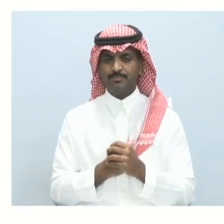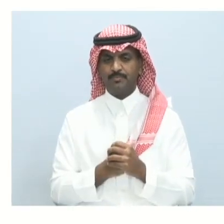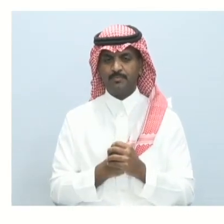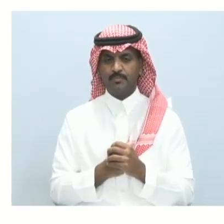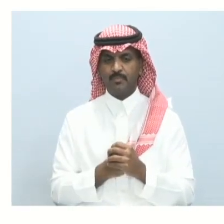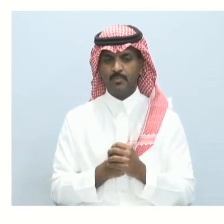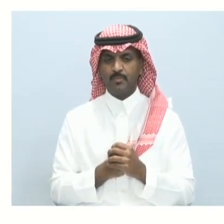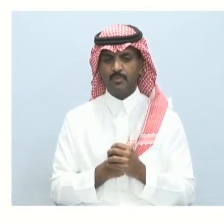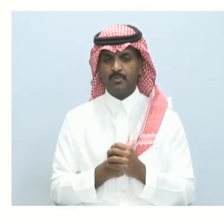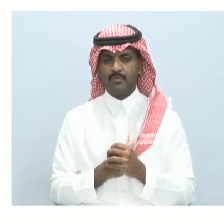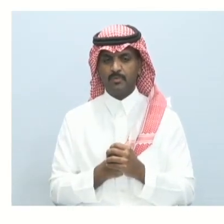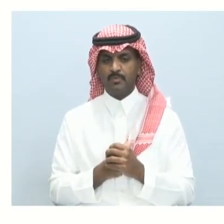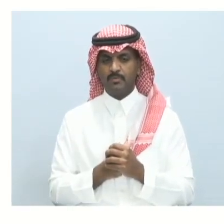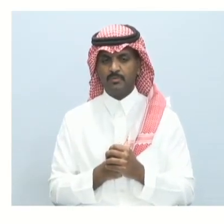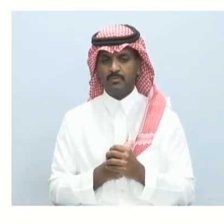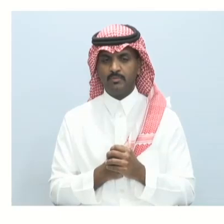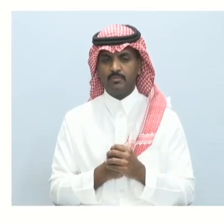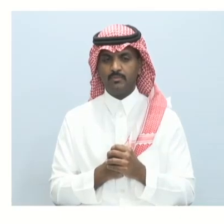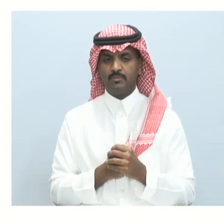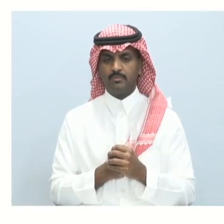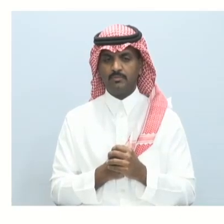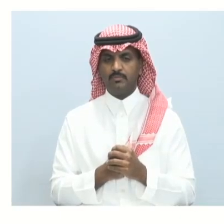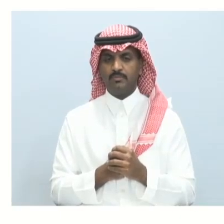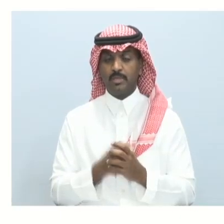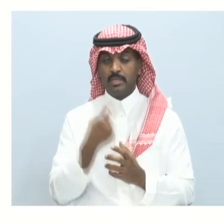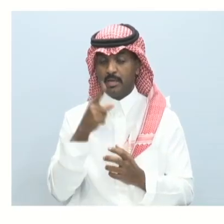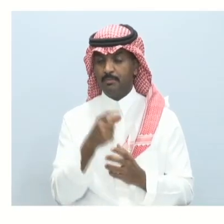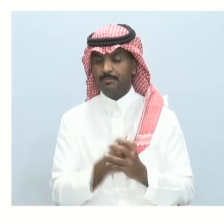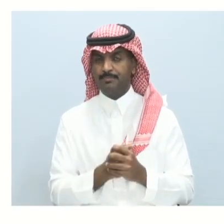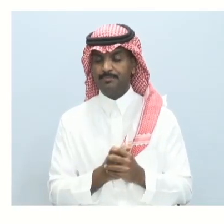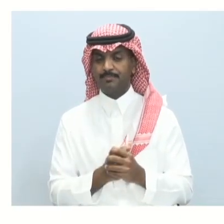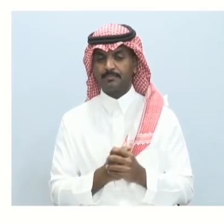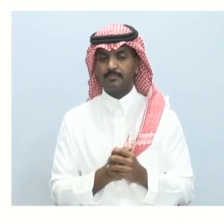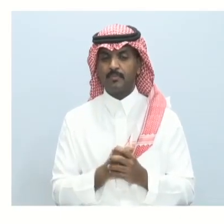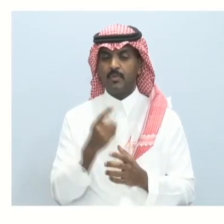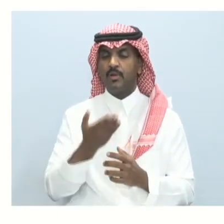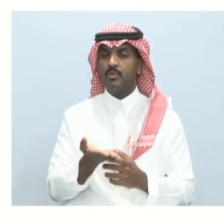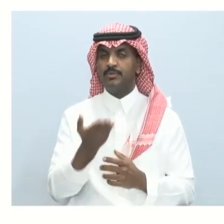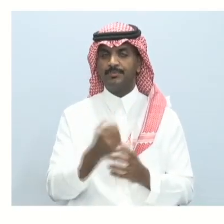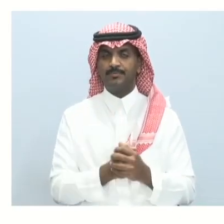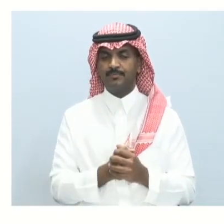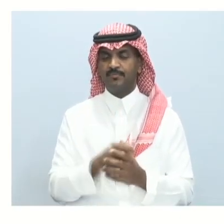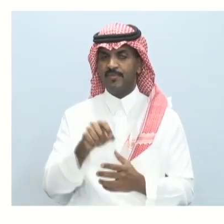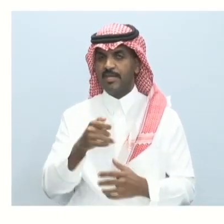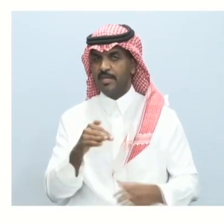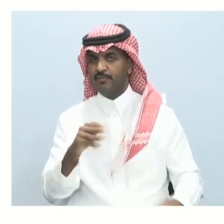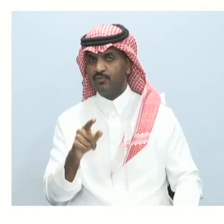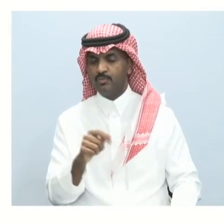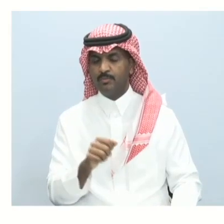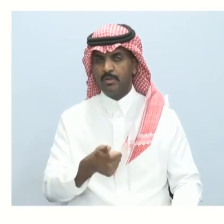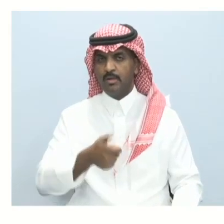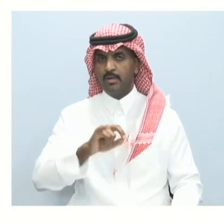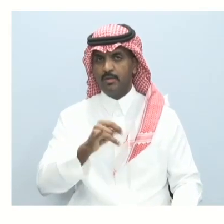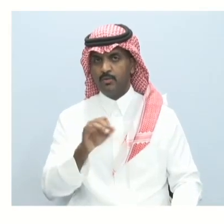نقرا الايات التي امامنا ونتامل في سياقها قال الله عز وجل فان خفتم